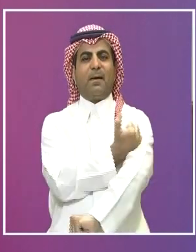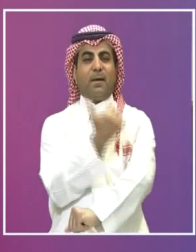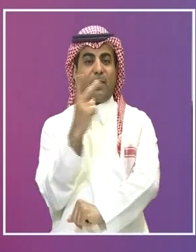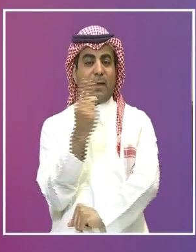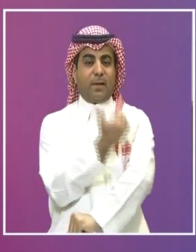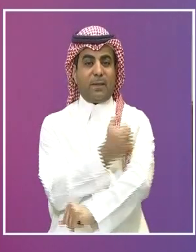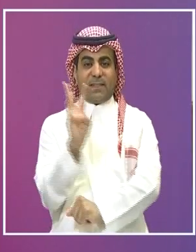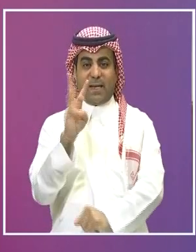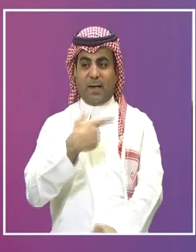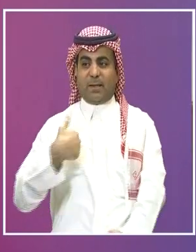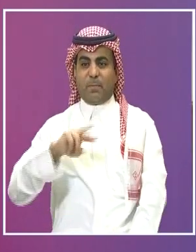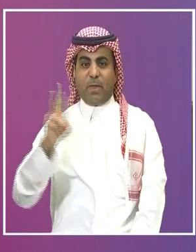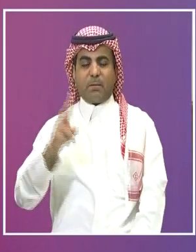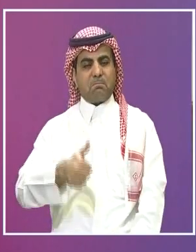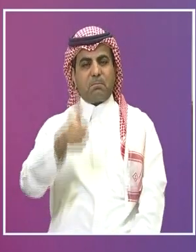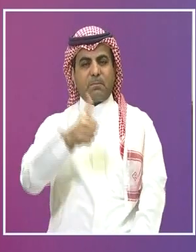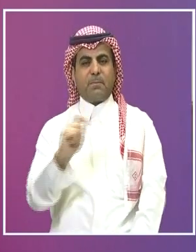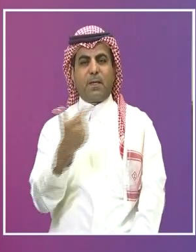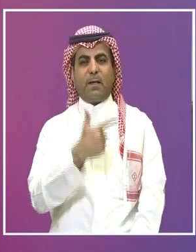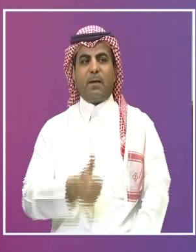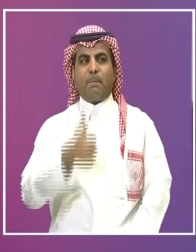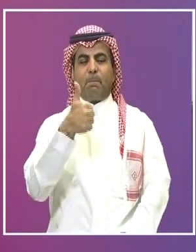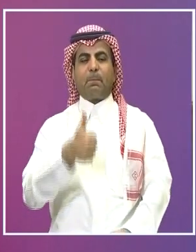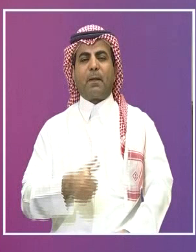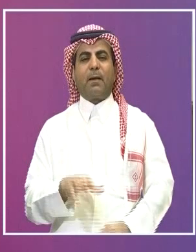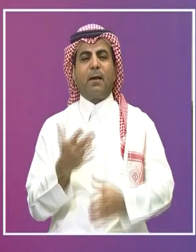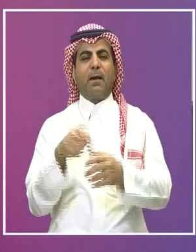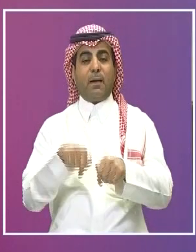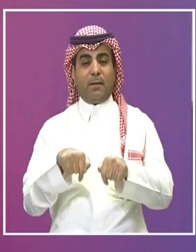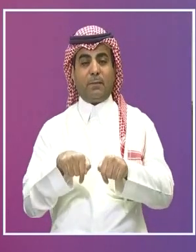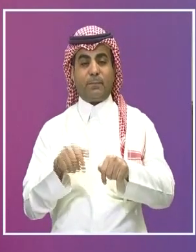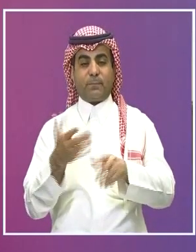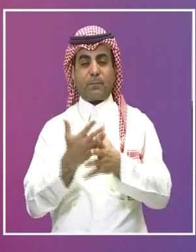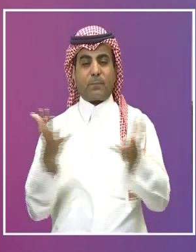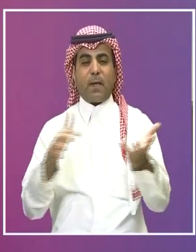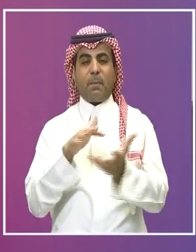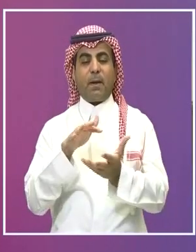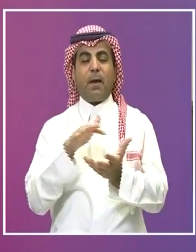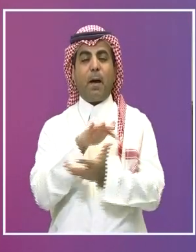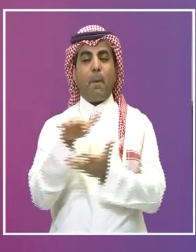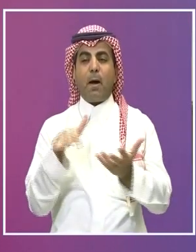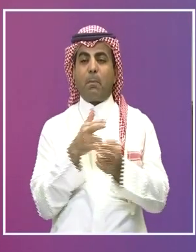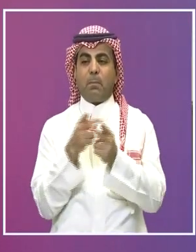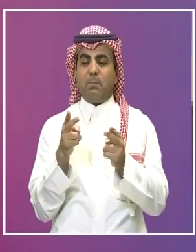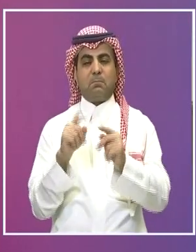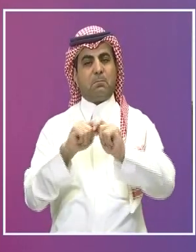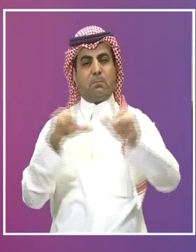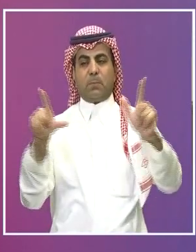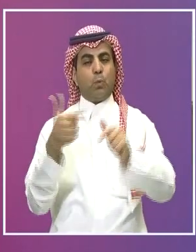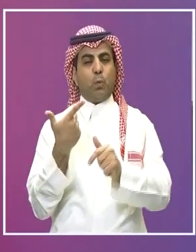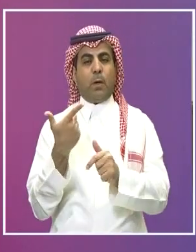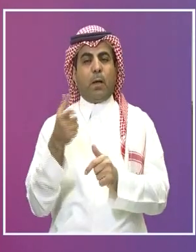ونعرف خاصة المتحور دلتا هو أكثرها قلقا ومدى انتشاره وأنه هو السائد عالميا. طبعا هذه